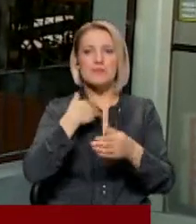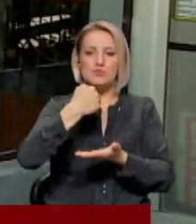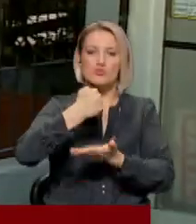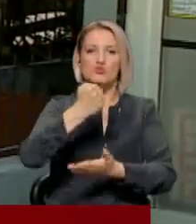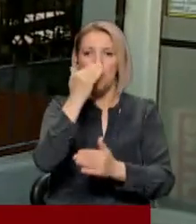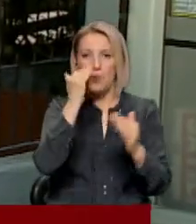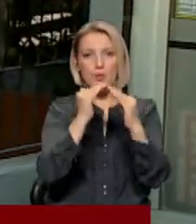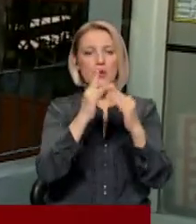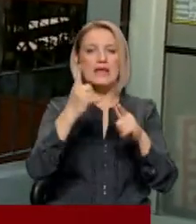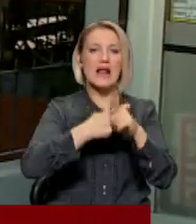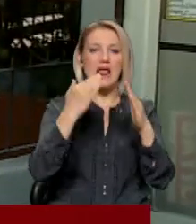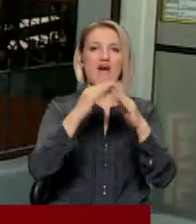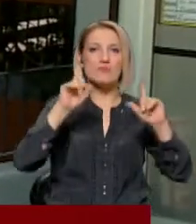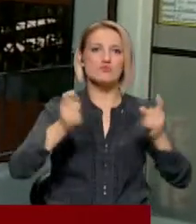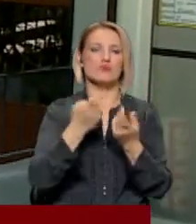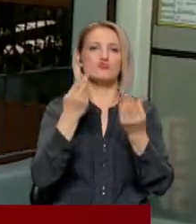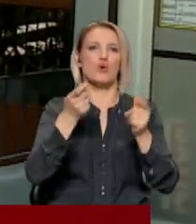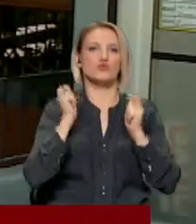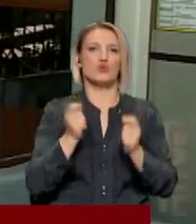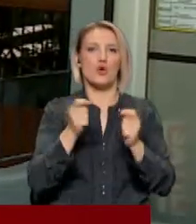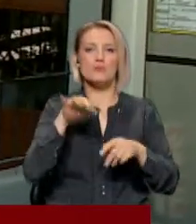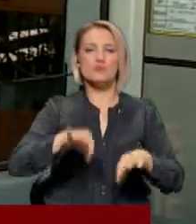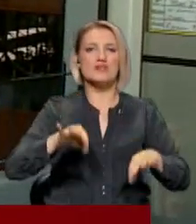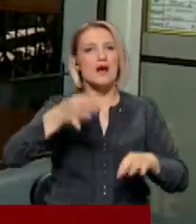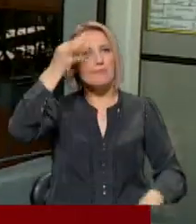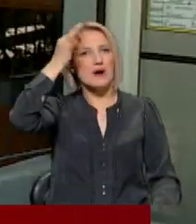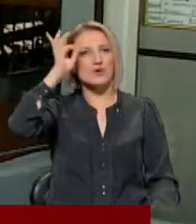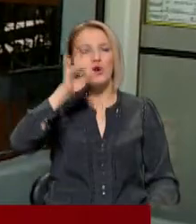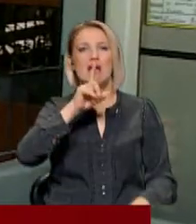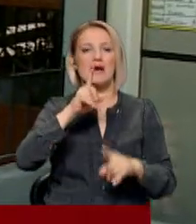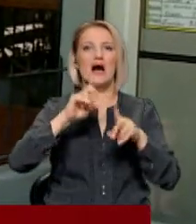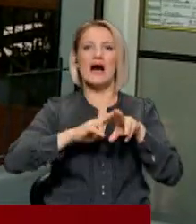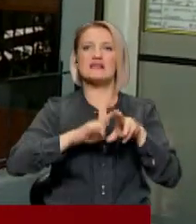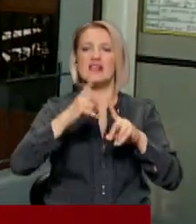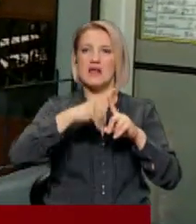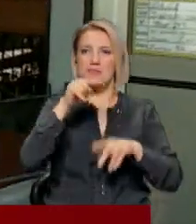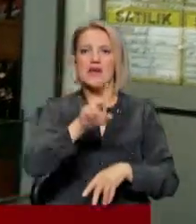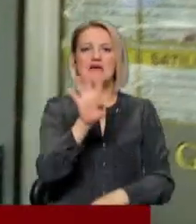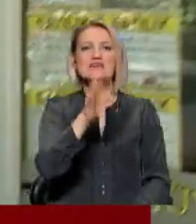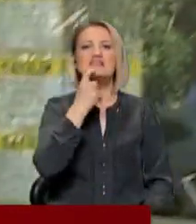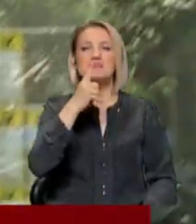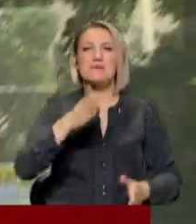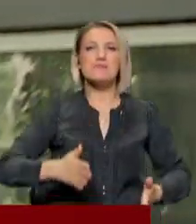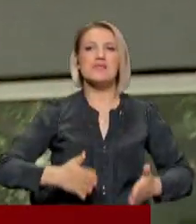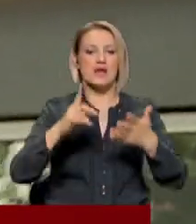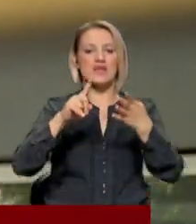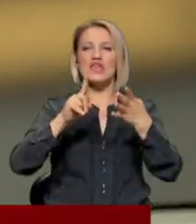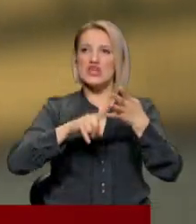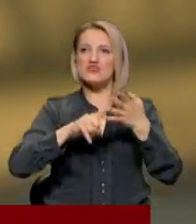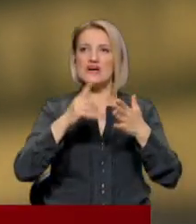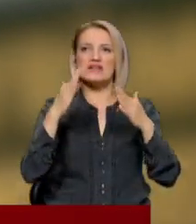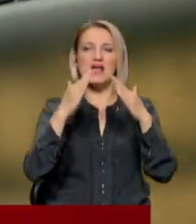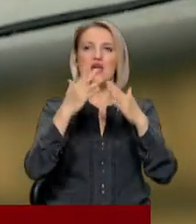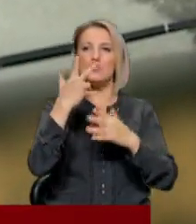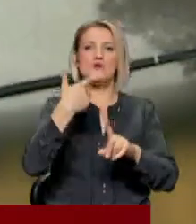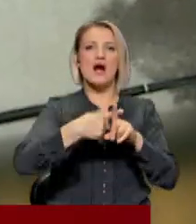bir kiralık daire bulmak artık çok zor. Burası Bakırköy Kartaltepe. 40 yıllık bir binanın ikinci katındaki